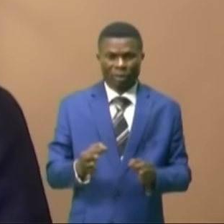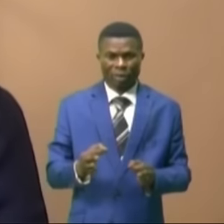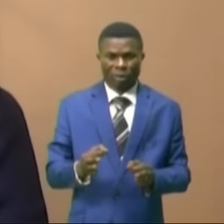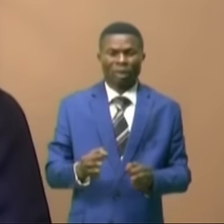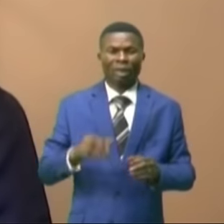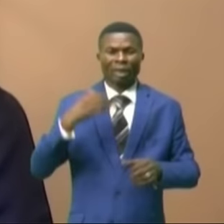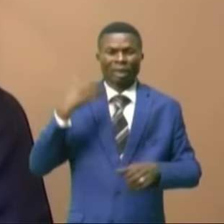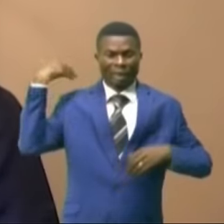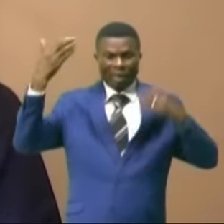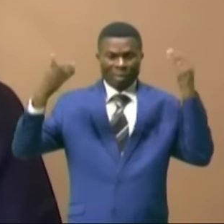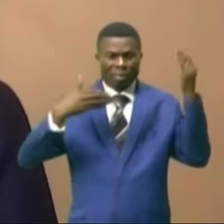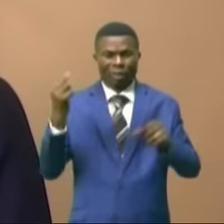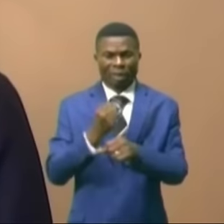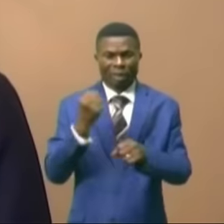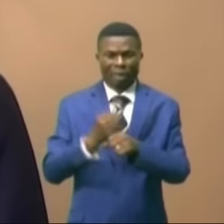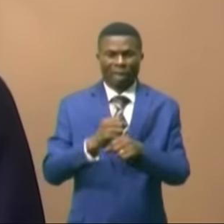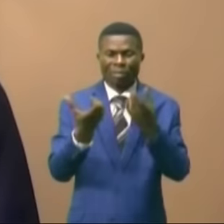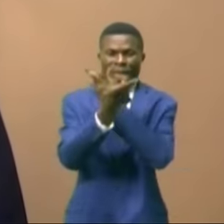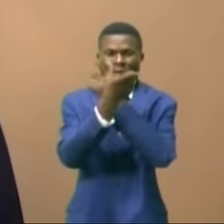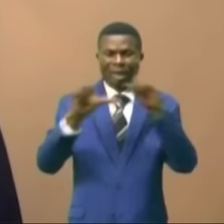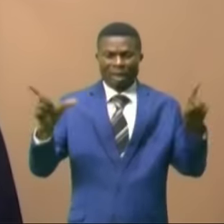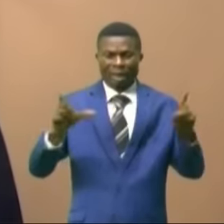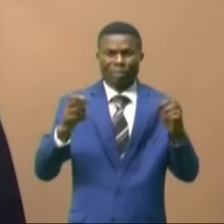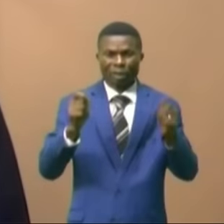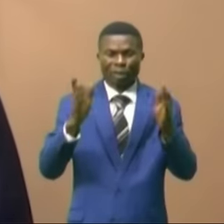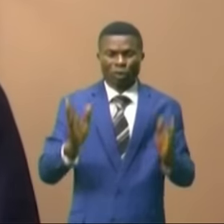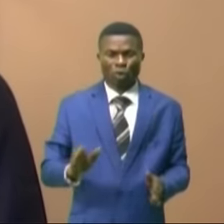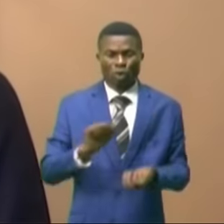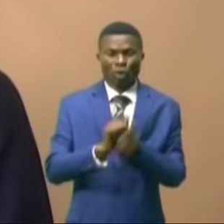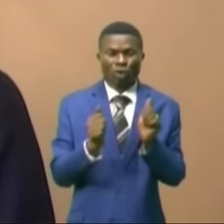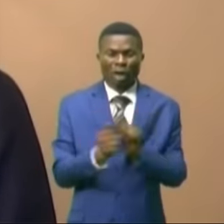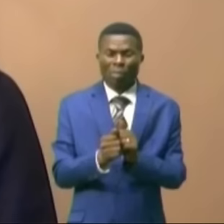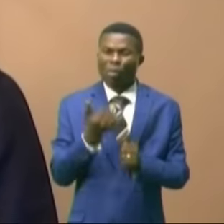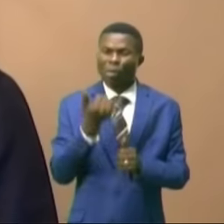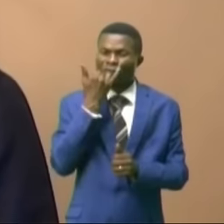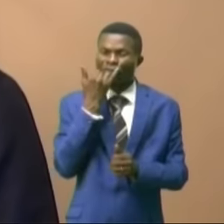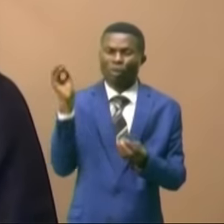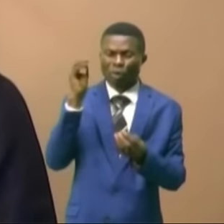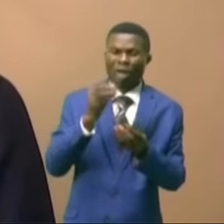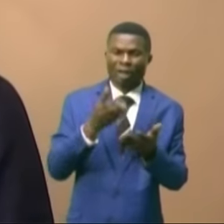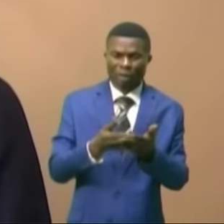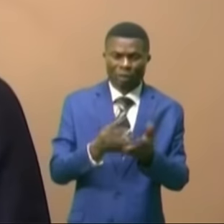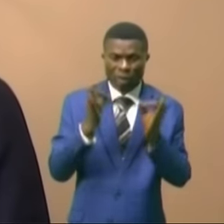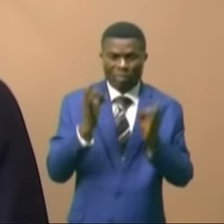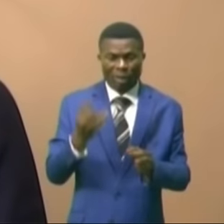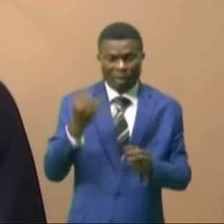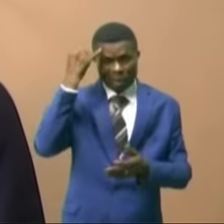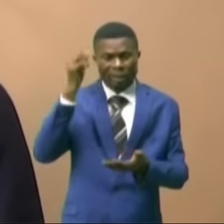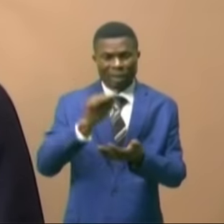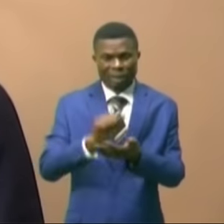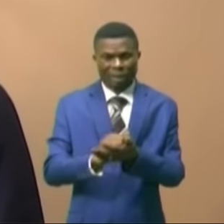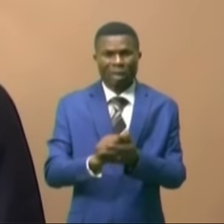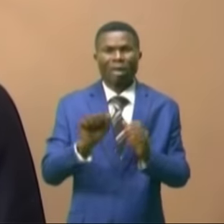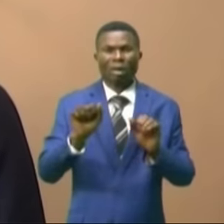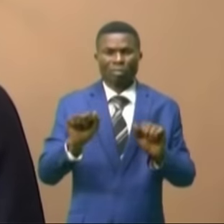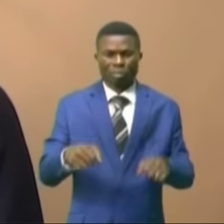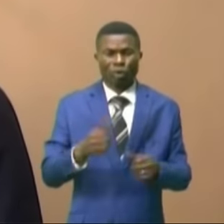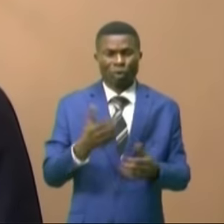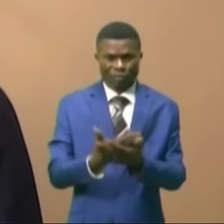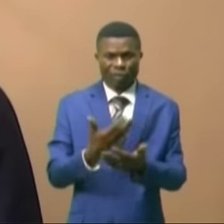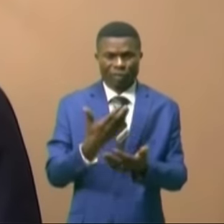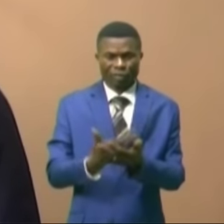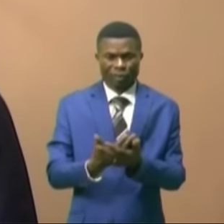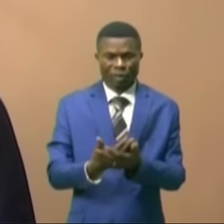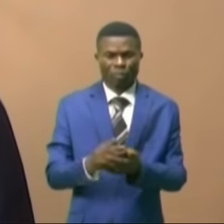ou de l'exercice des libertés de la presse, il y a quand même des cas de dérapage qui sont notés, et nous pensons de ce point de vue qu'il y a urgence que